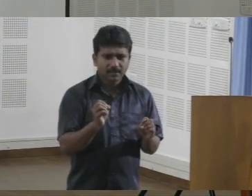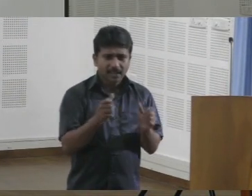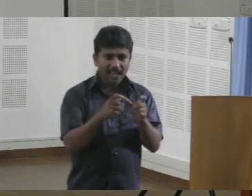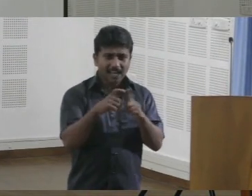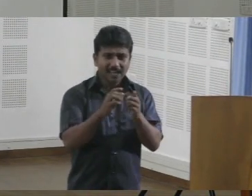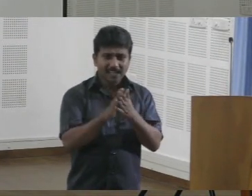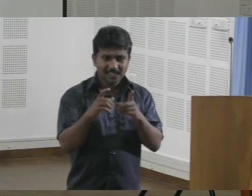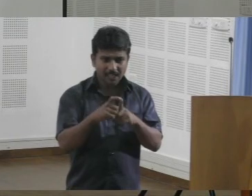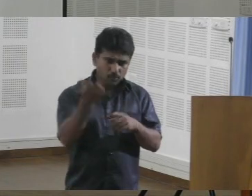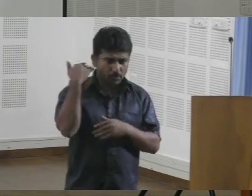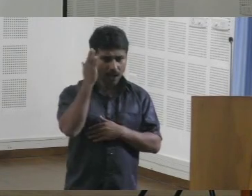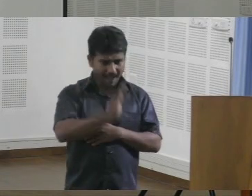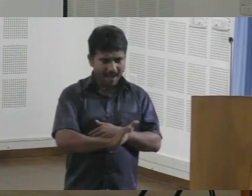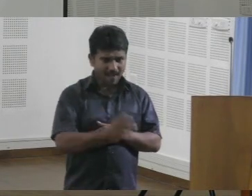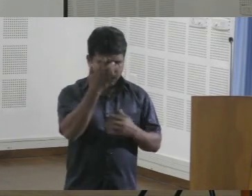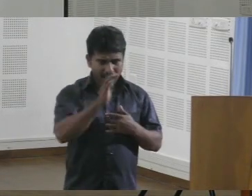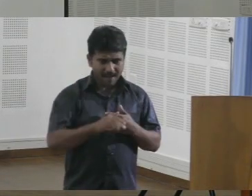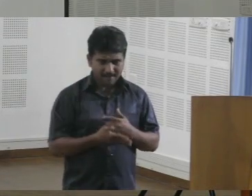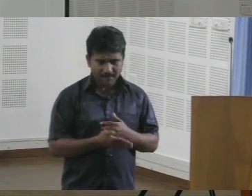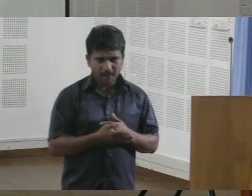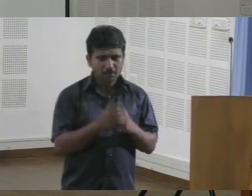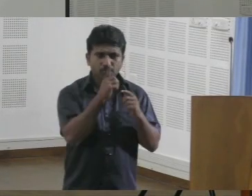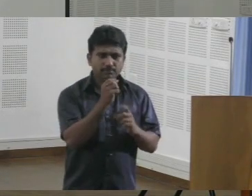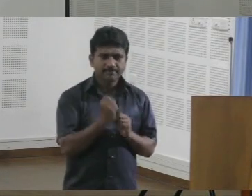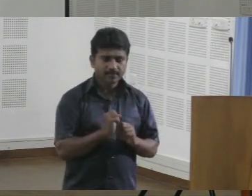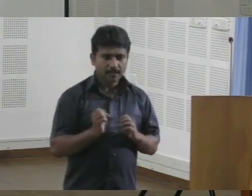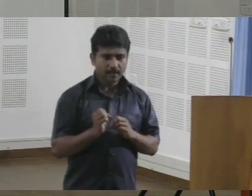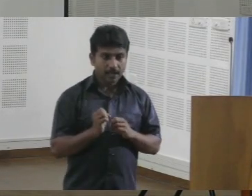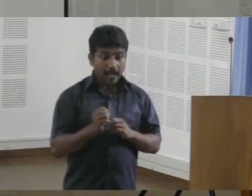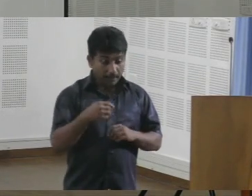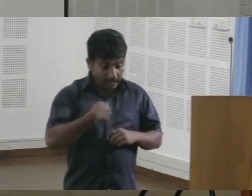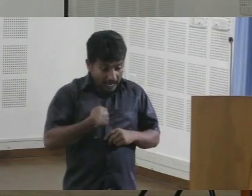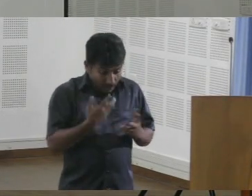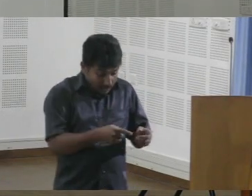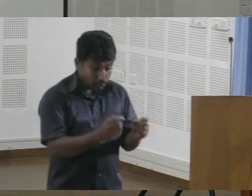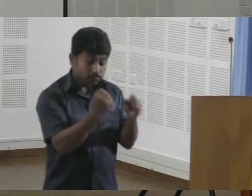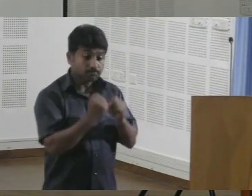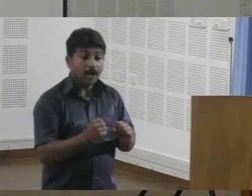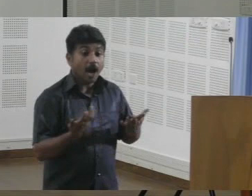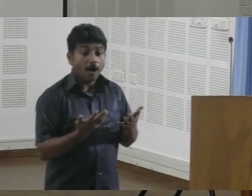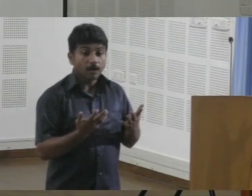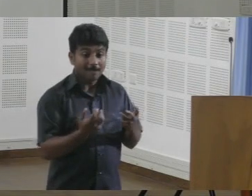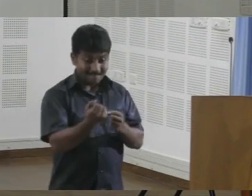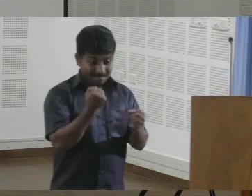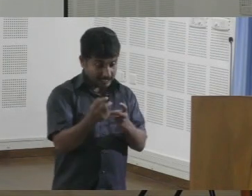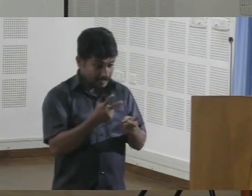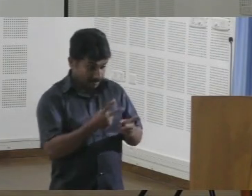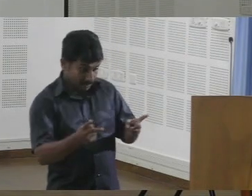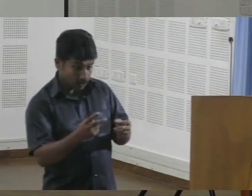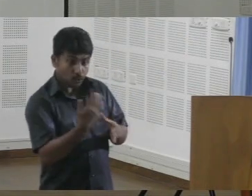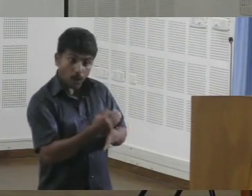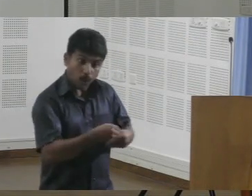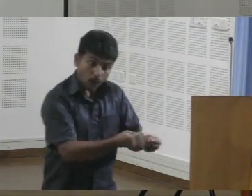അപ്പോൾ എൻ്റെ മുമ്പിൽ രണ്ട് ചോയ്സാണ് ഉണ്ടായിരുന്നത്. ഒന്ന് ഒരുപാട് ഫിസിക്കൽ ആക്ടിവിറ്റീസ് ചെയ്യിക്കുക, അല്ലെങ്കിൽ മെഡിക്കേഷൻ ട്രൈ ചെയ്യുക.